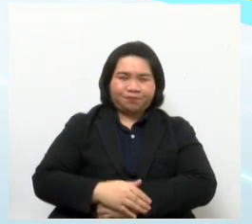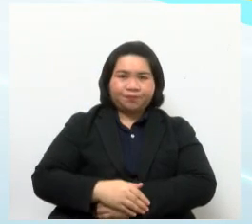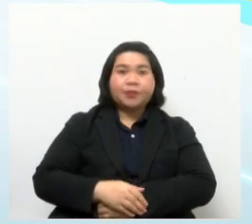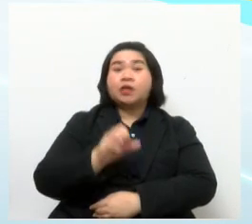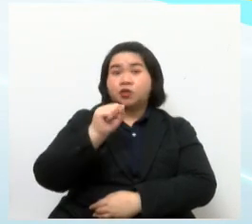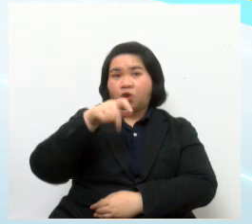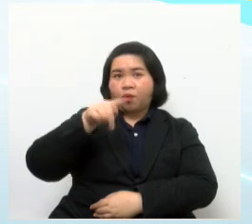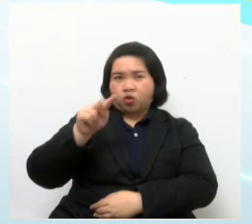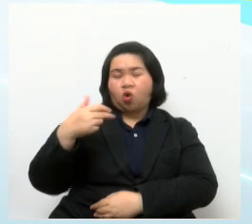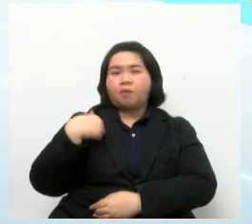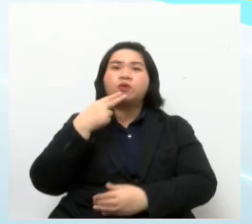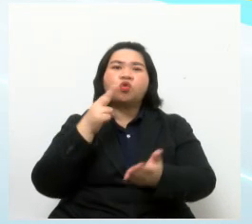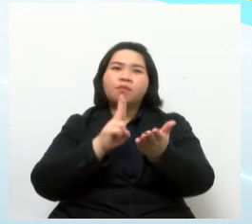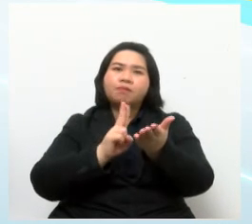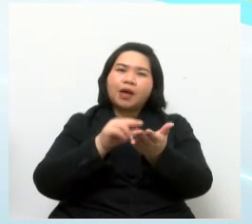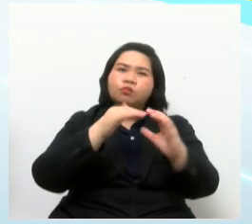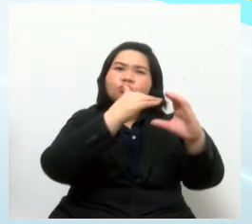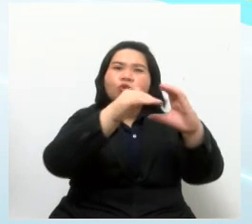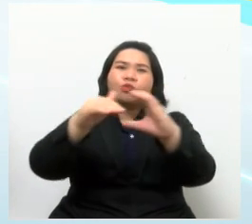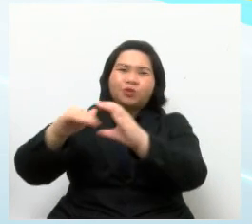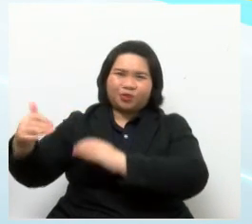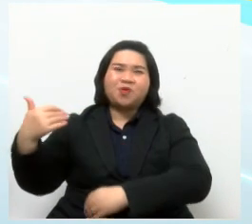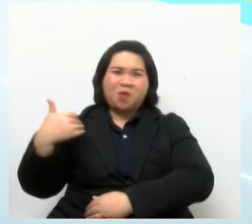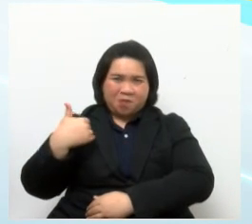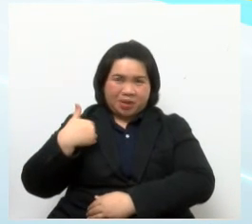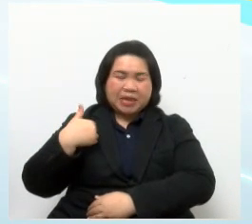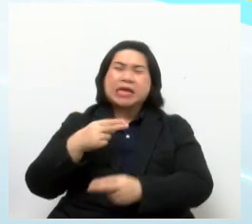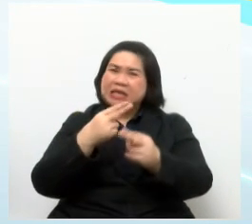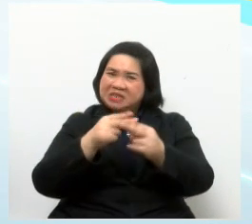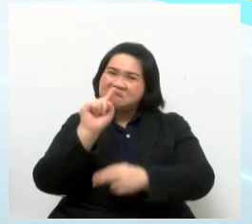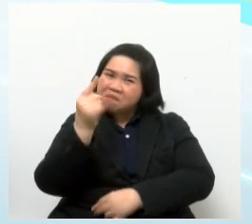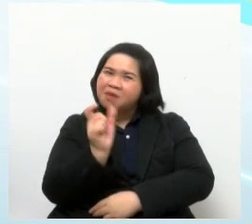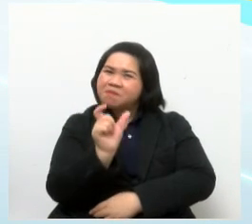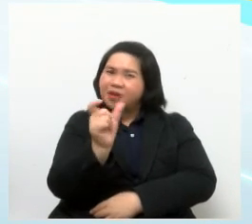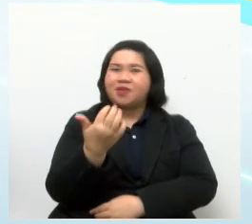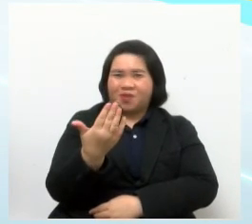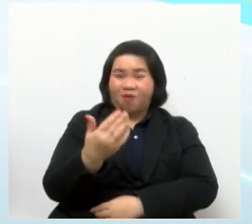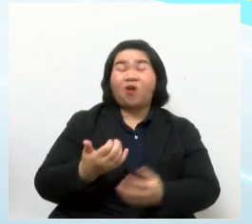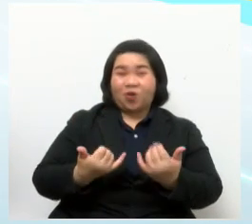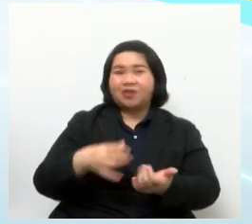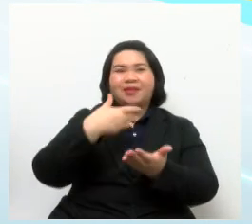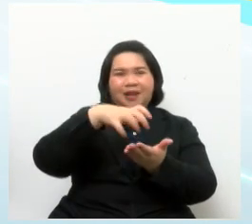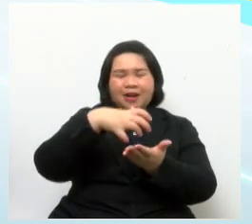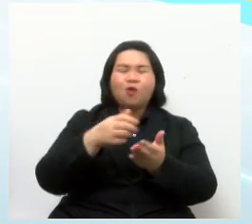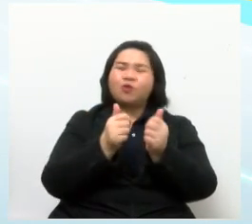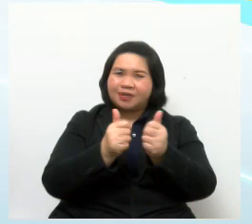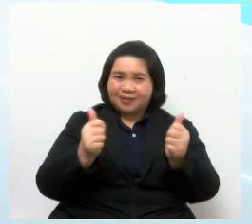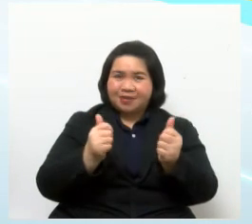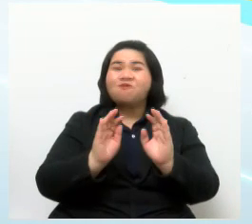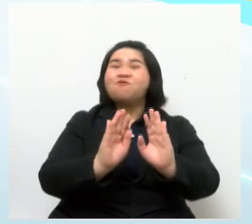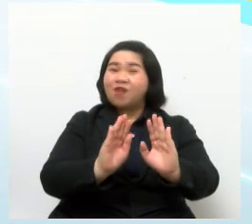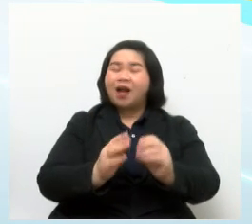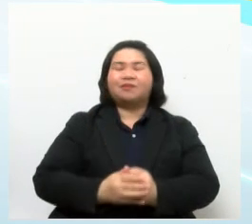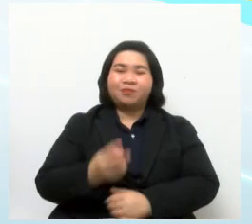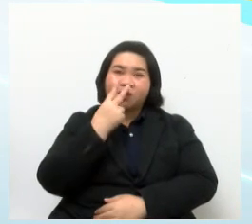ท.เราจะมีหนังสือแจ้งทุกท่านอย่างเป็นทางการอีกครั้งหนึ่งพร้อมกับชื่อรายการนะคะและทั้งหมดนี้ก็คือเรื่องราวดีๆที่นำมาฝากกันและก